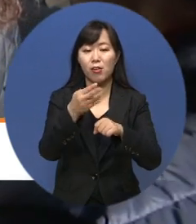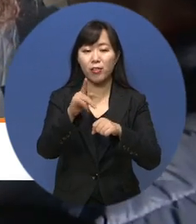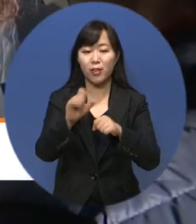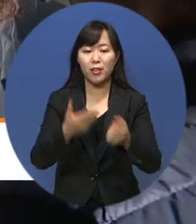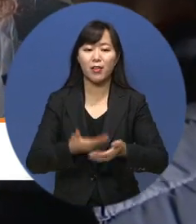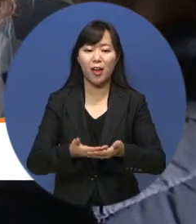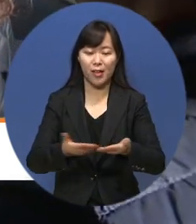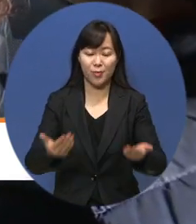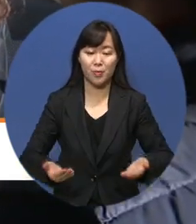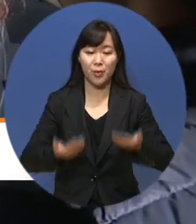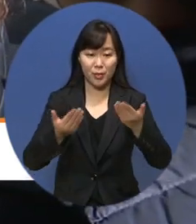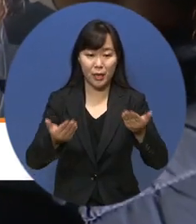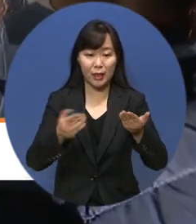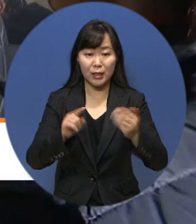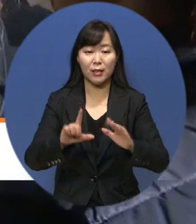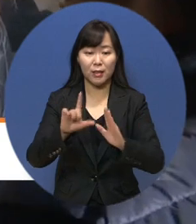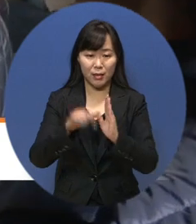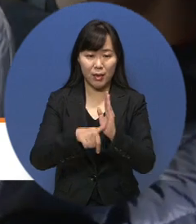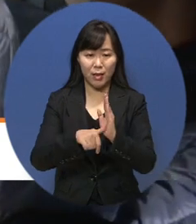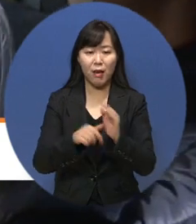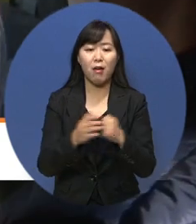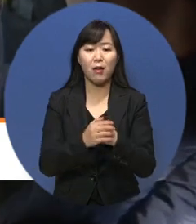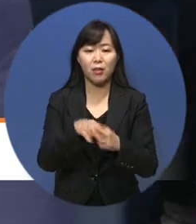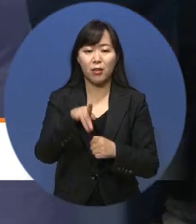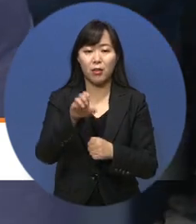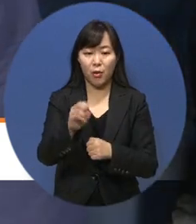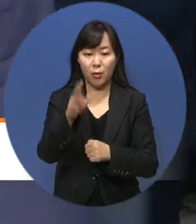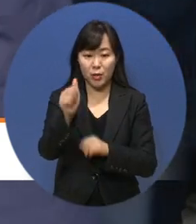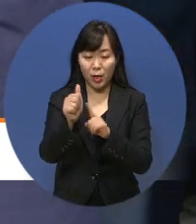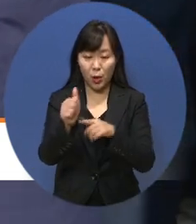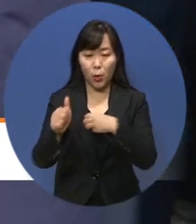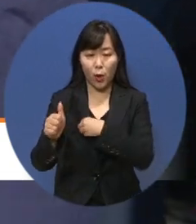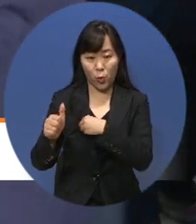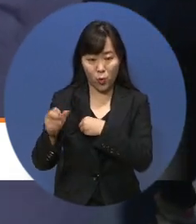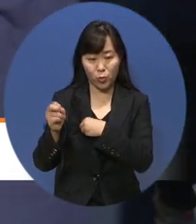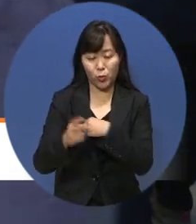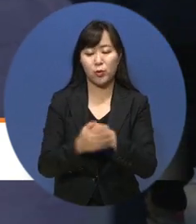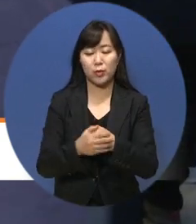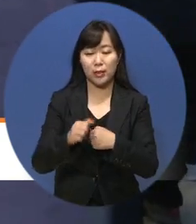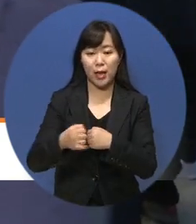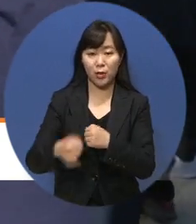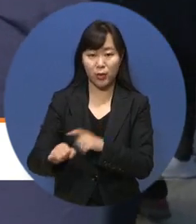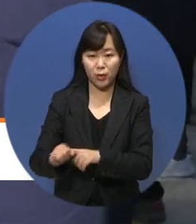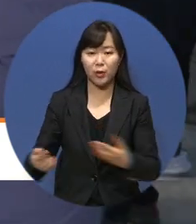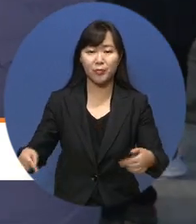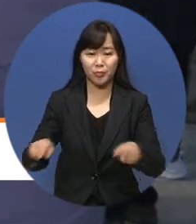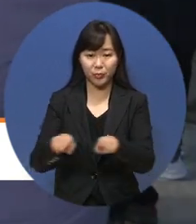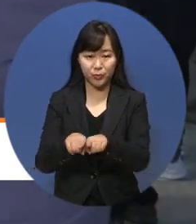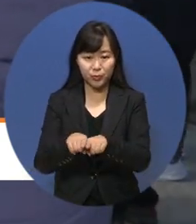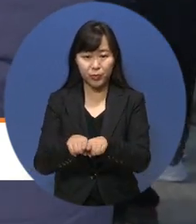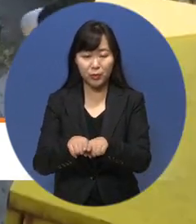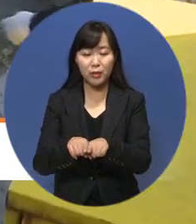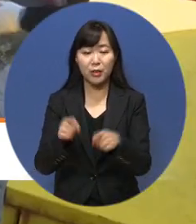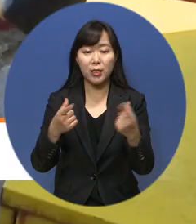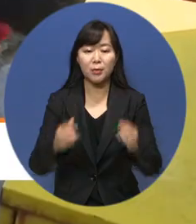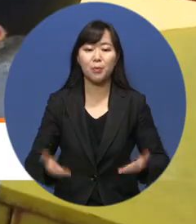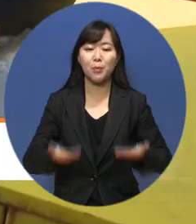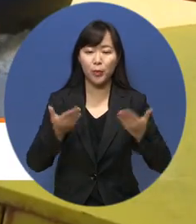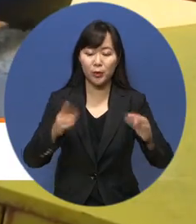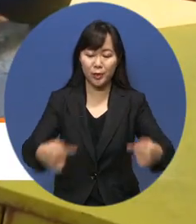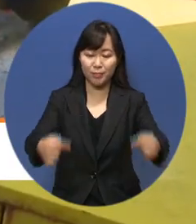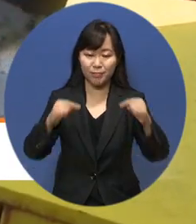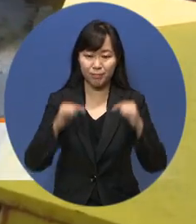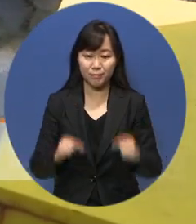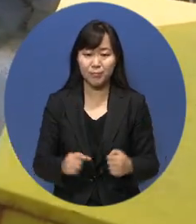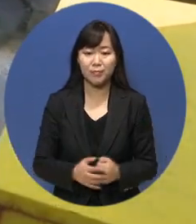했습니다 이날 한 사람의 정 명복 회장과 회원들 그리고 자녀들까지 연탄봉사 에 동참했습니다